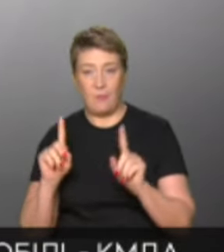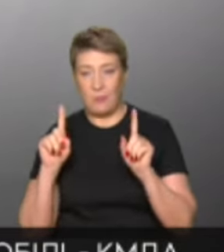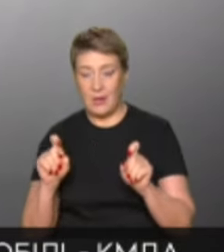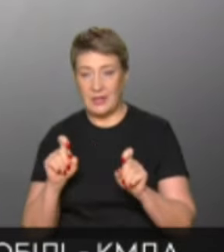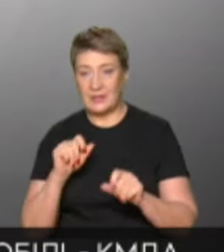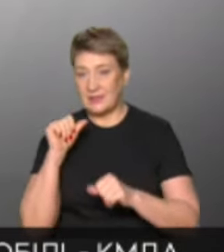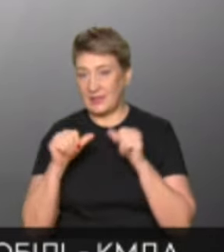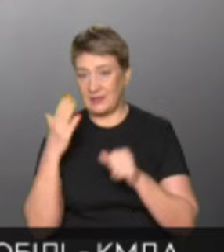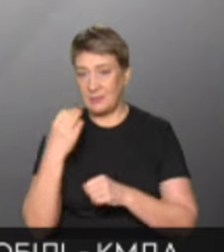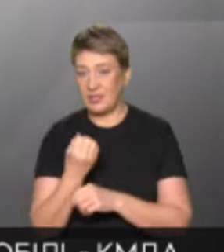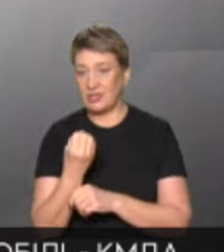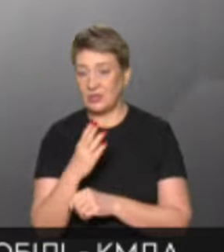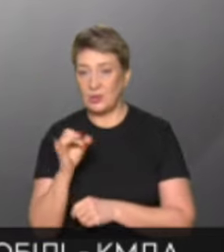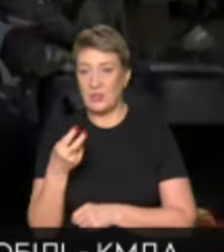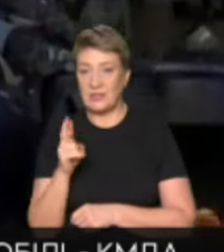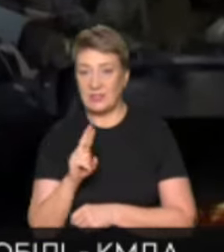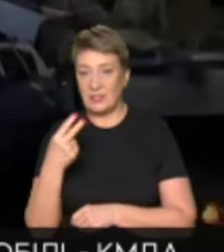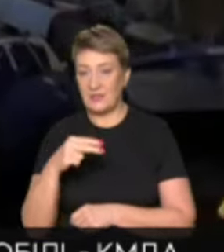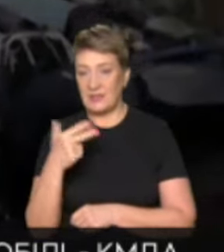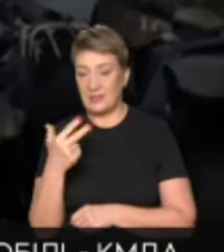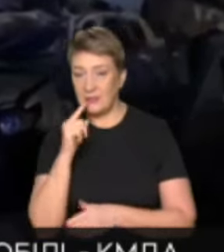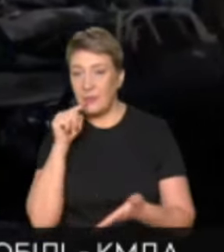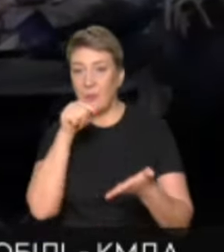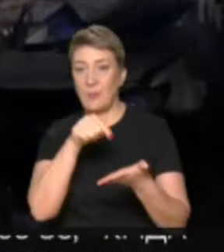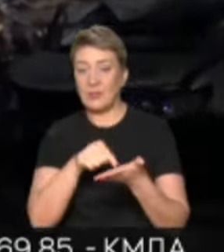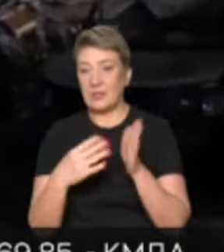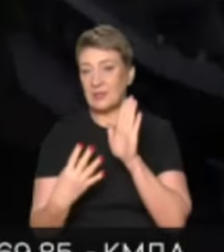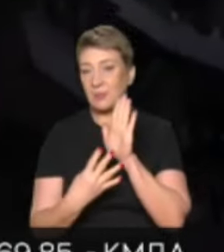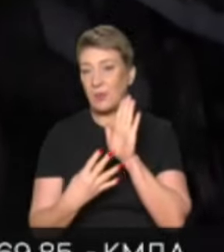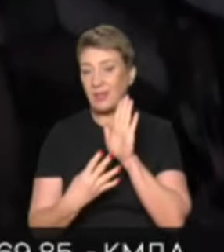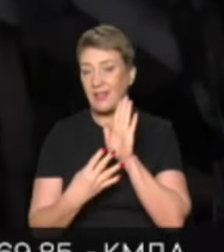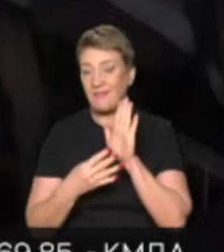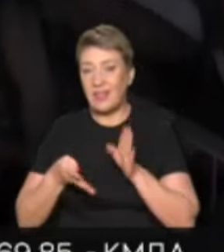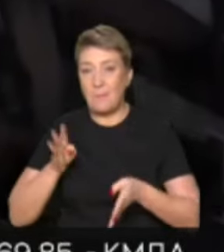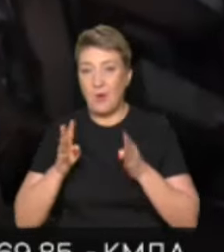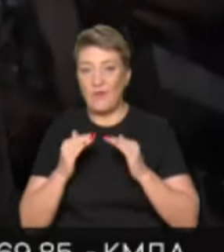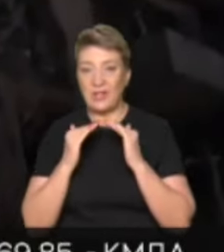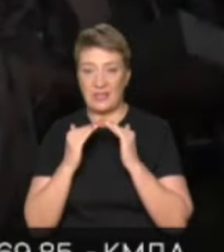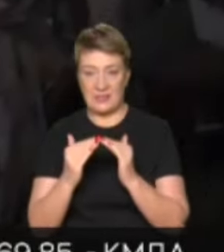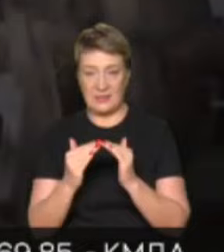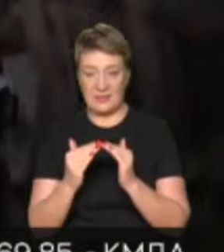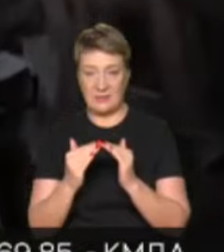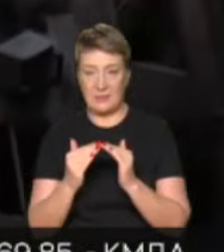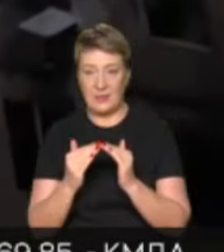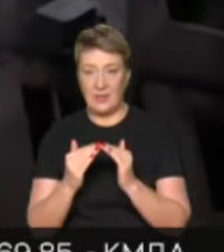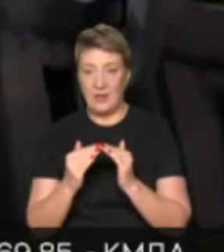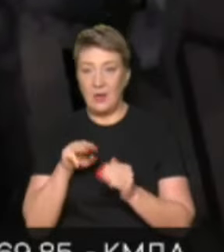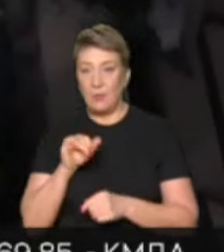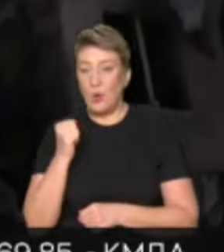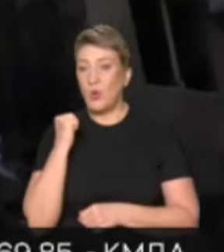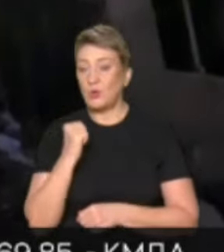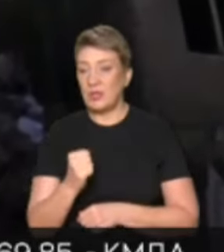14 січня, російська ракета Х-22 поцілила по 9-поверхівці. Тоді внаслідок цинічного удару ворога